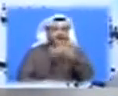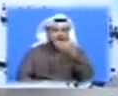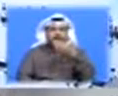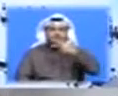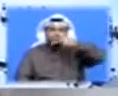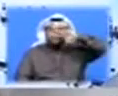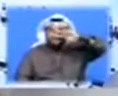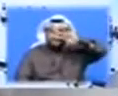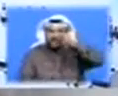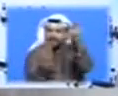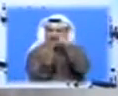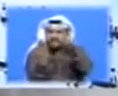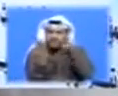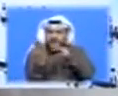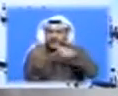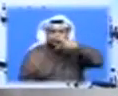والحالات الخاصة.